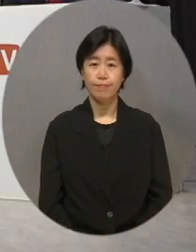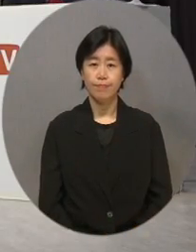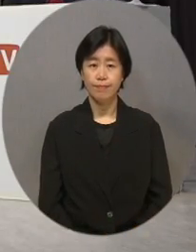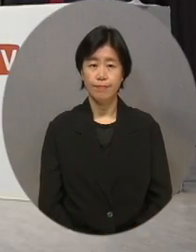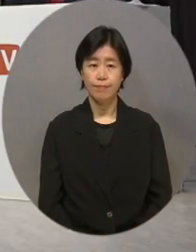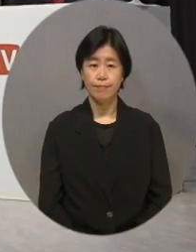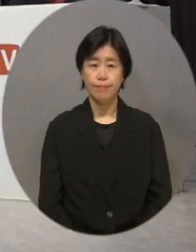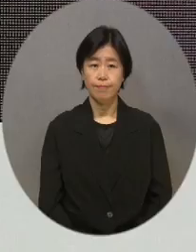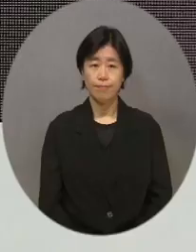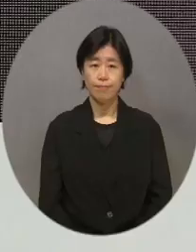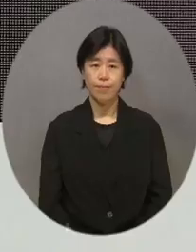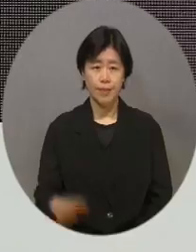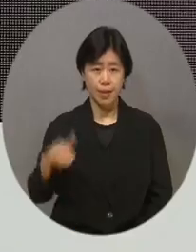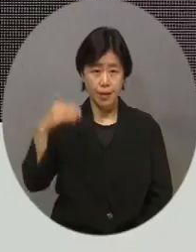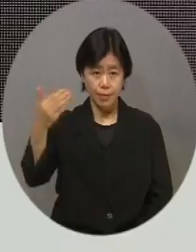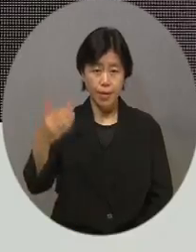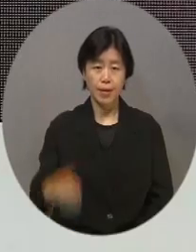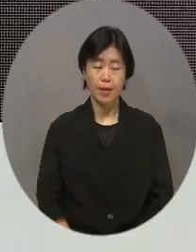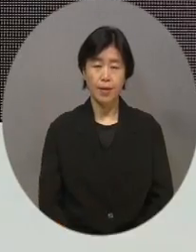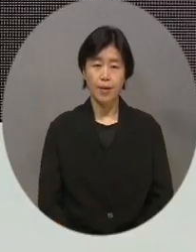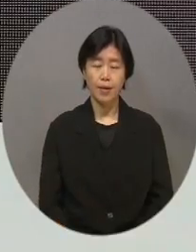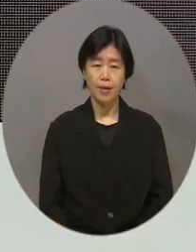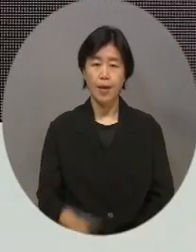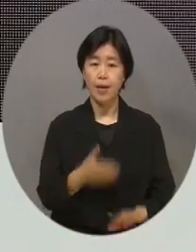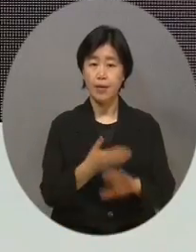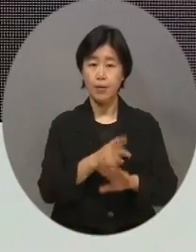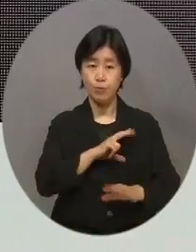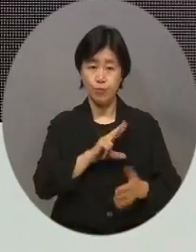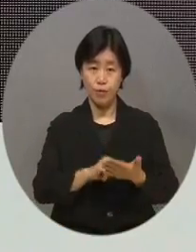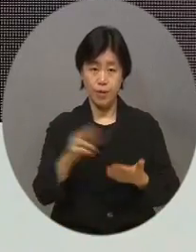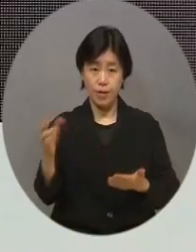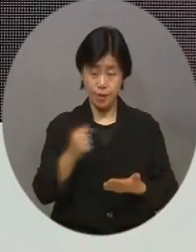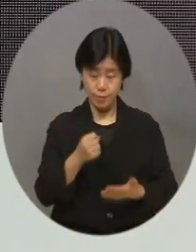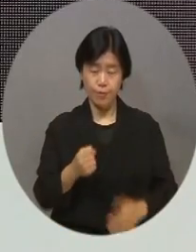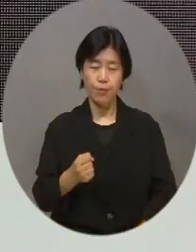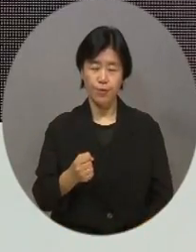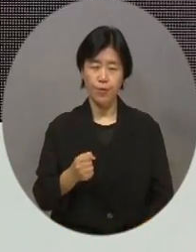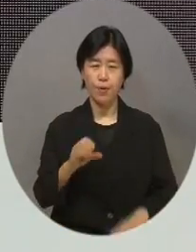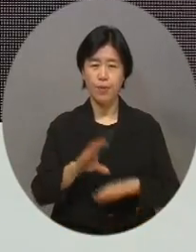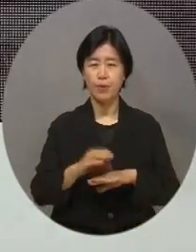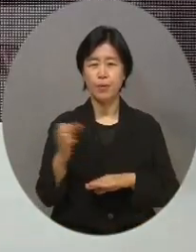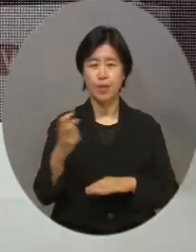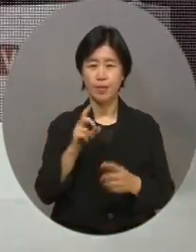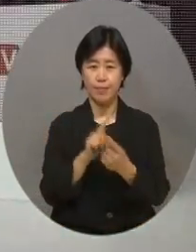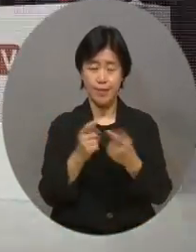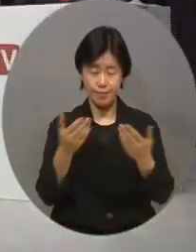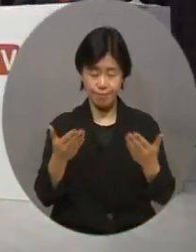저는 다음 이 시간 또 다른 북소리와 함께 찾아뵙겠습니다.